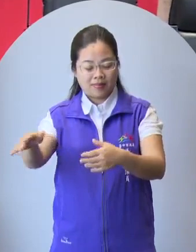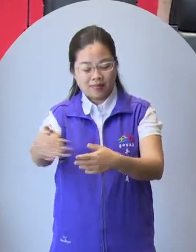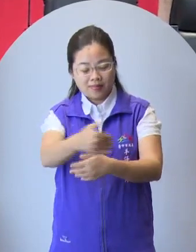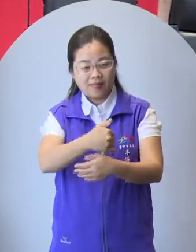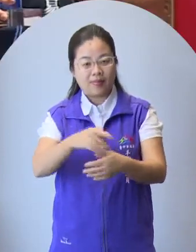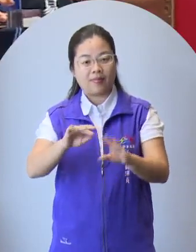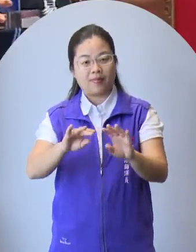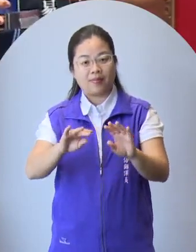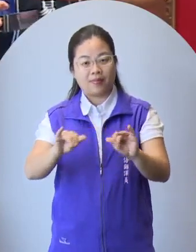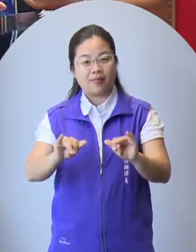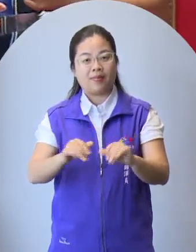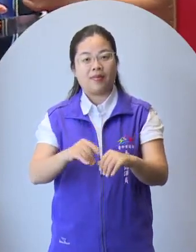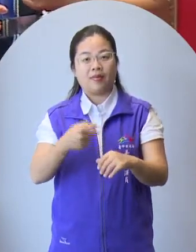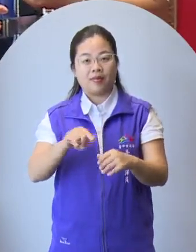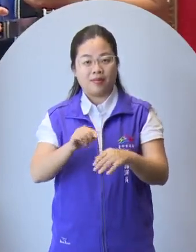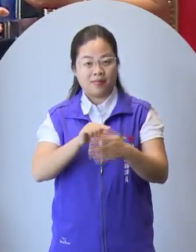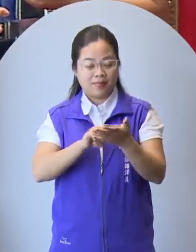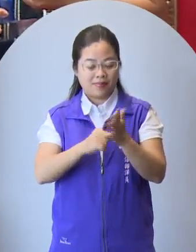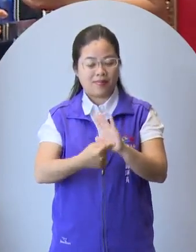优质奖。